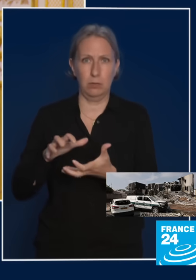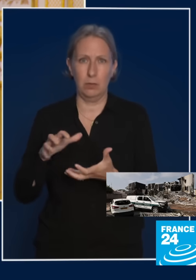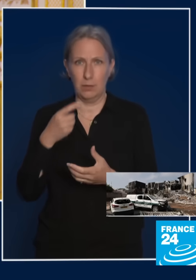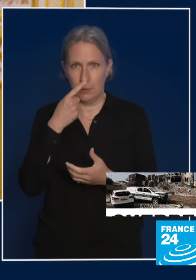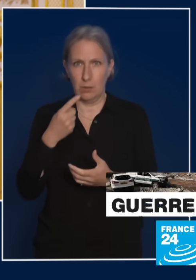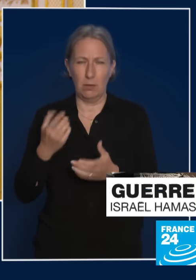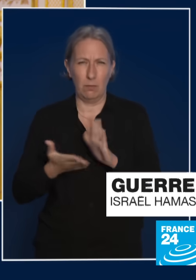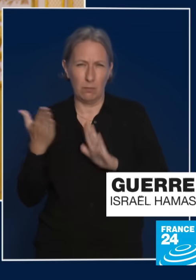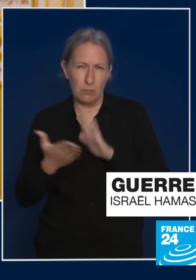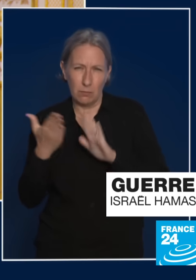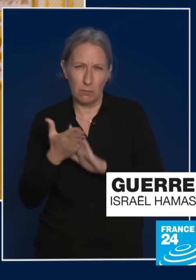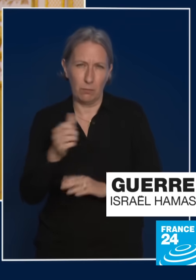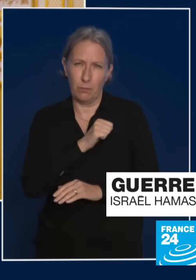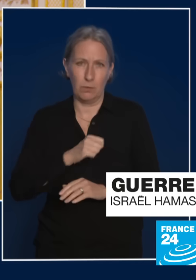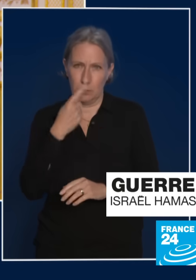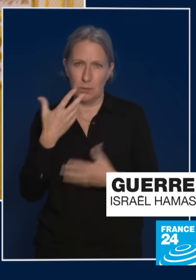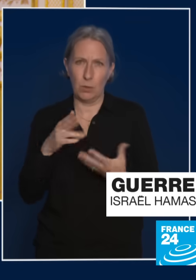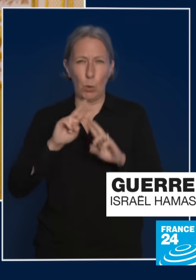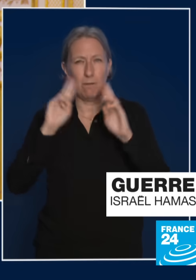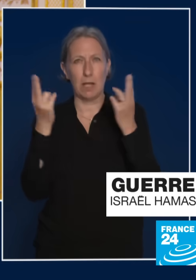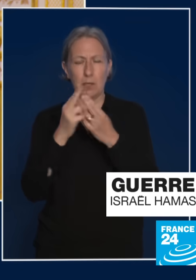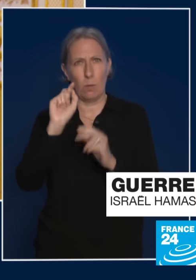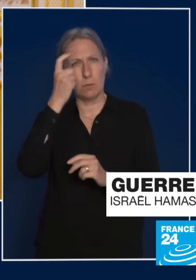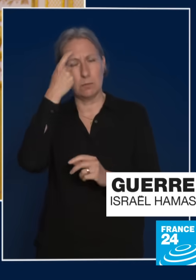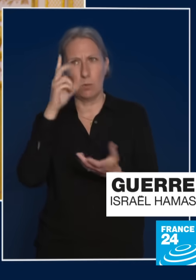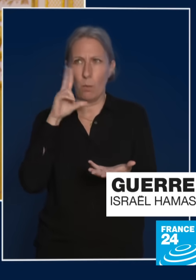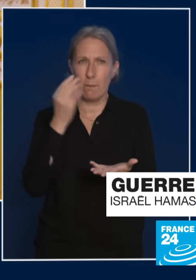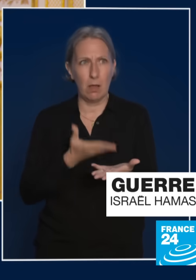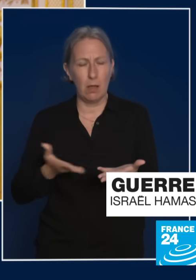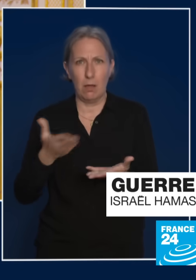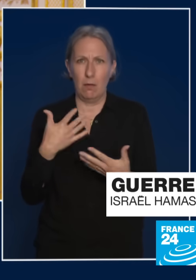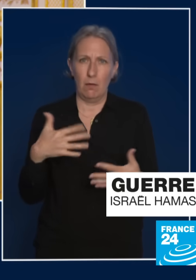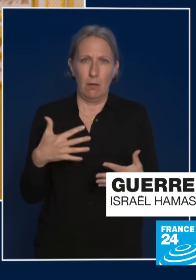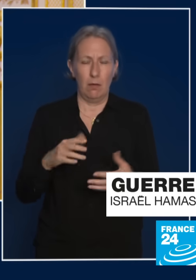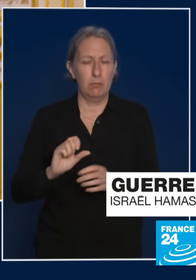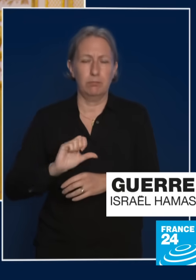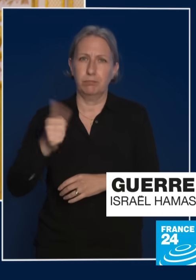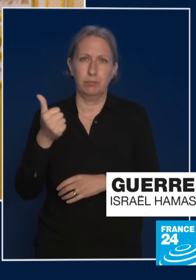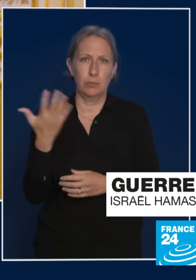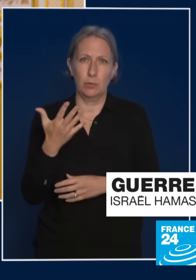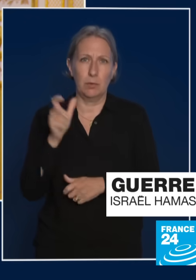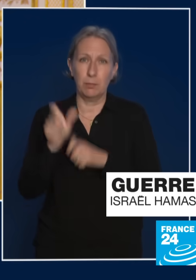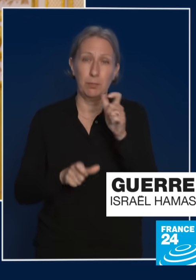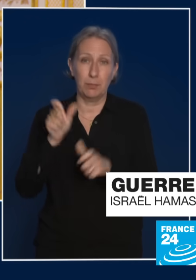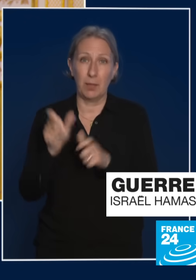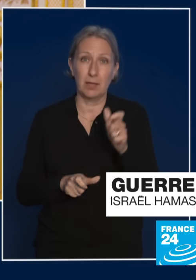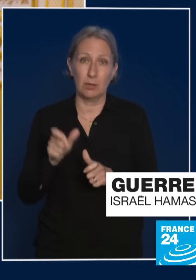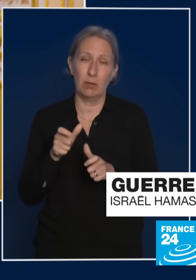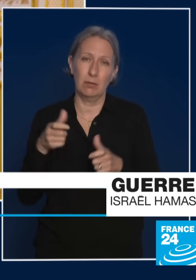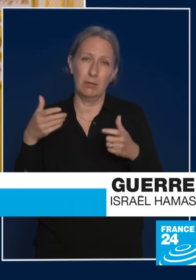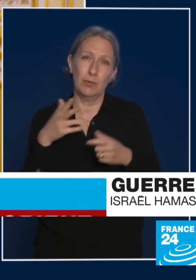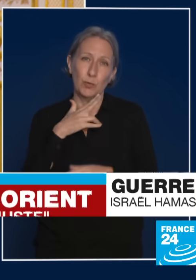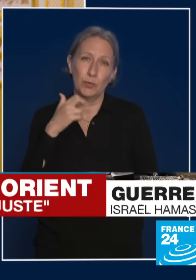profondément la conscience humaine universelle elle touche plus particulièrement nos compatriotes de confession